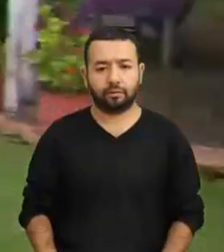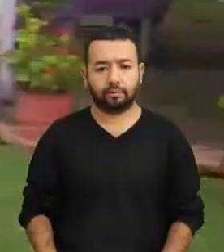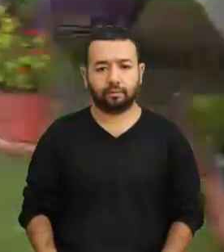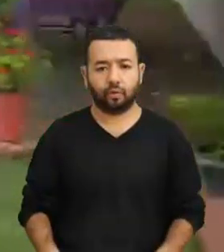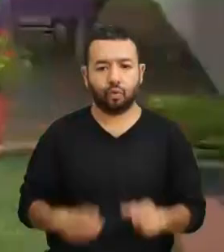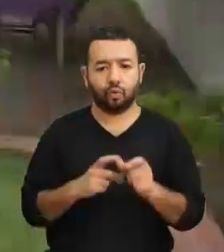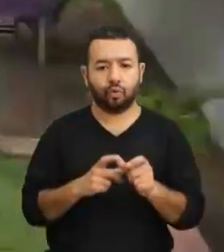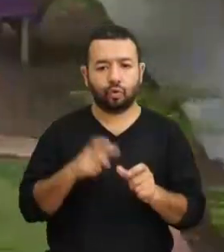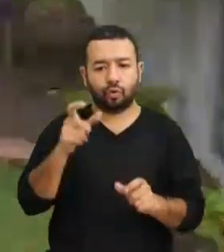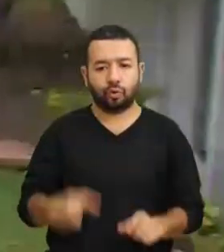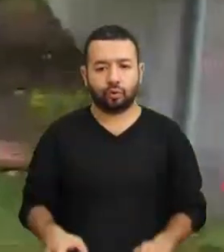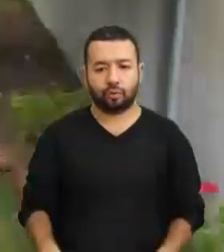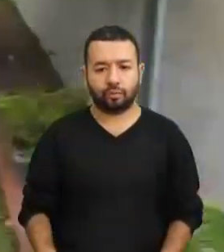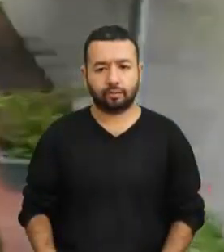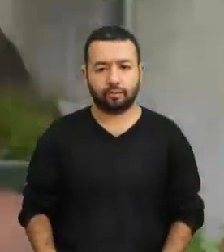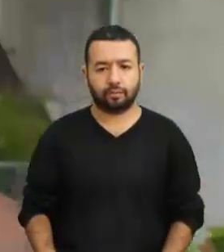Şükrü!